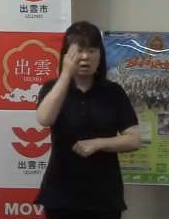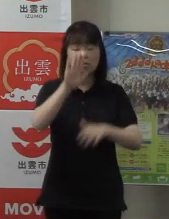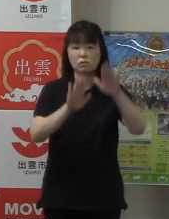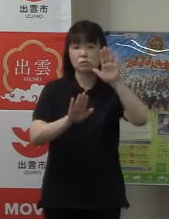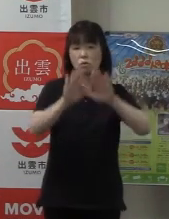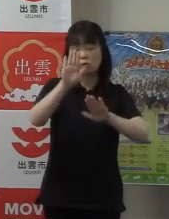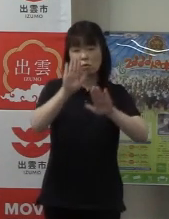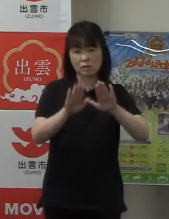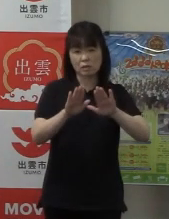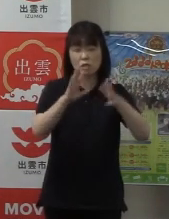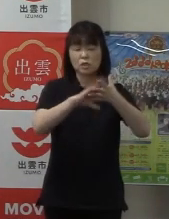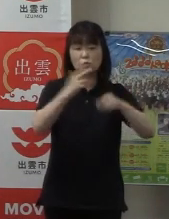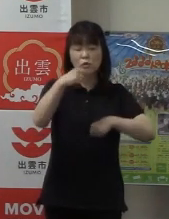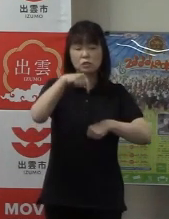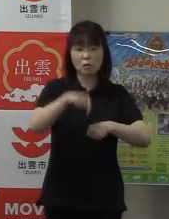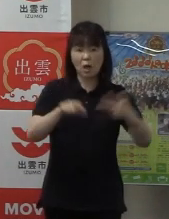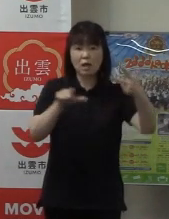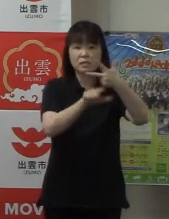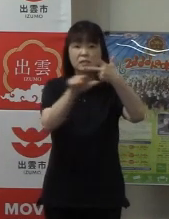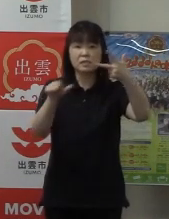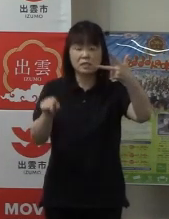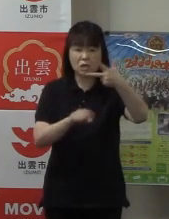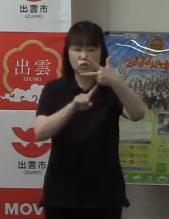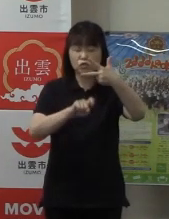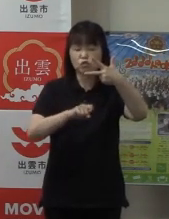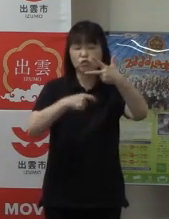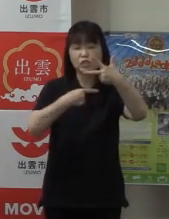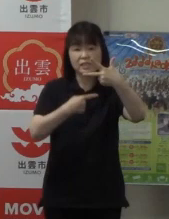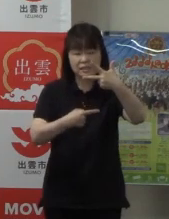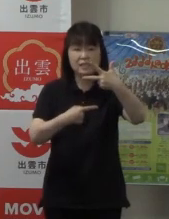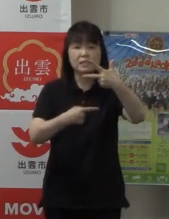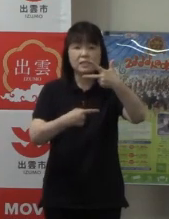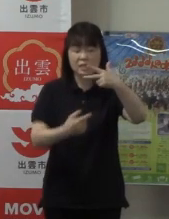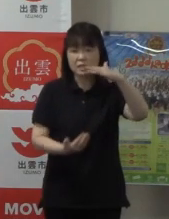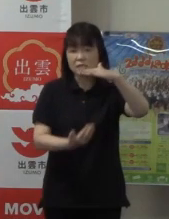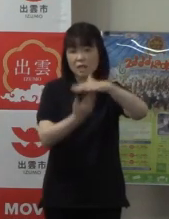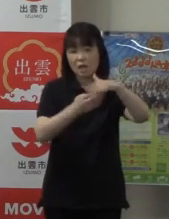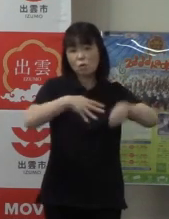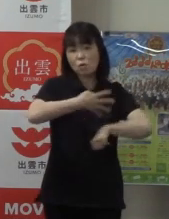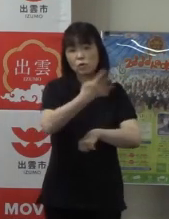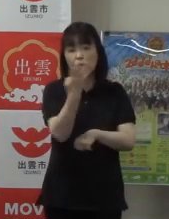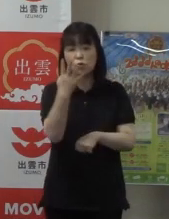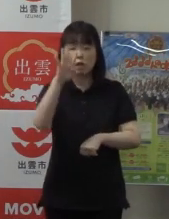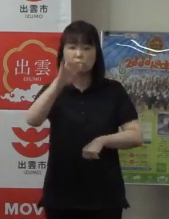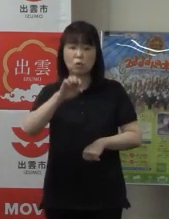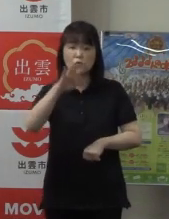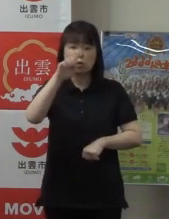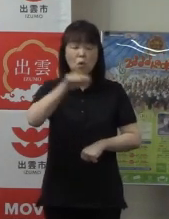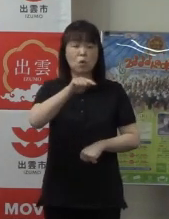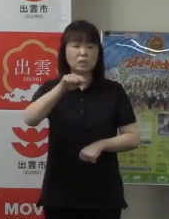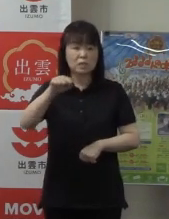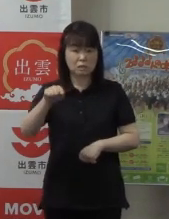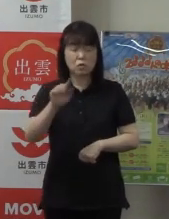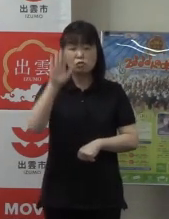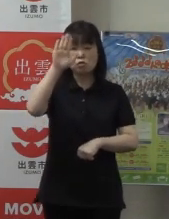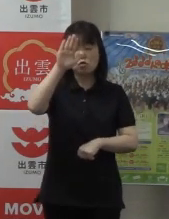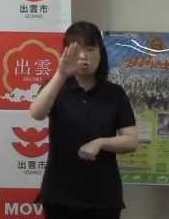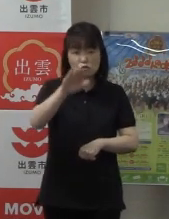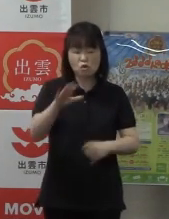7月11日の444人が最高値でありますが、依然として